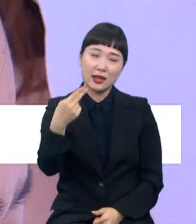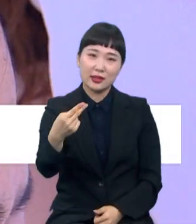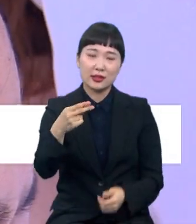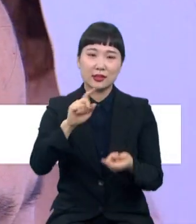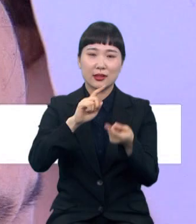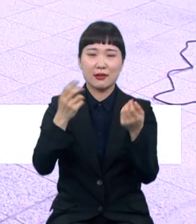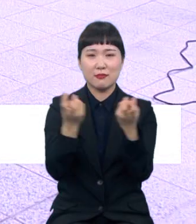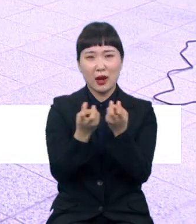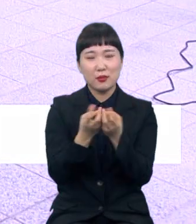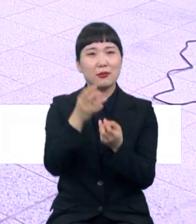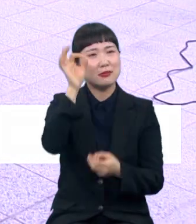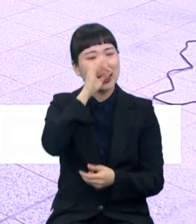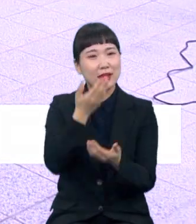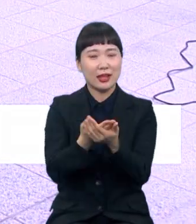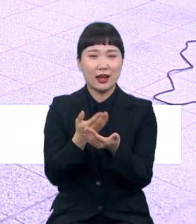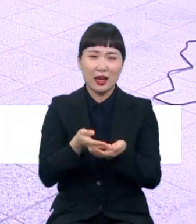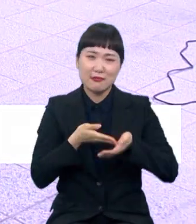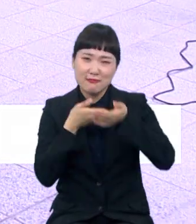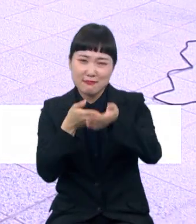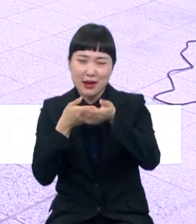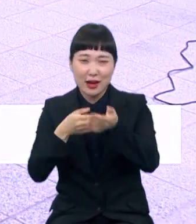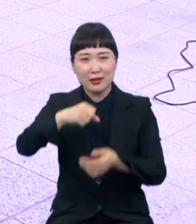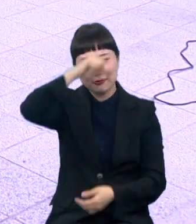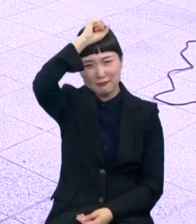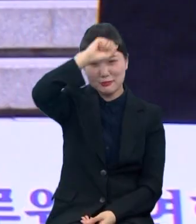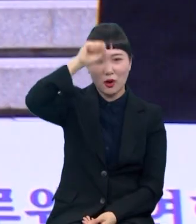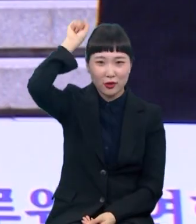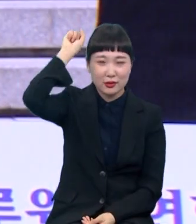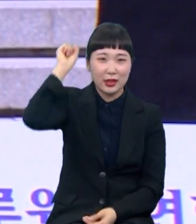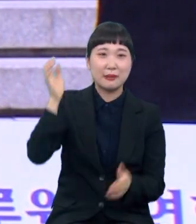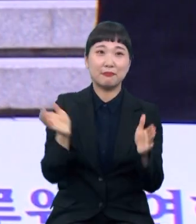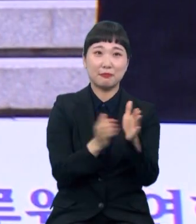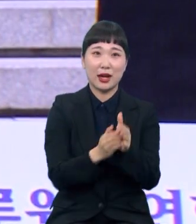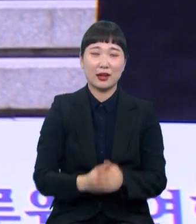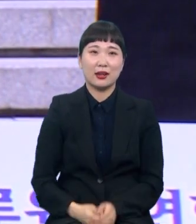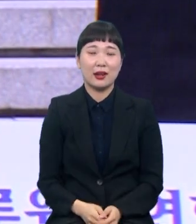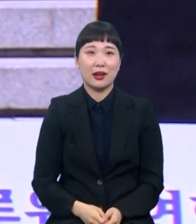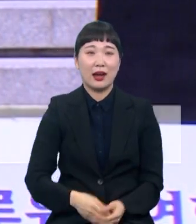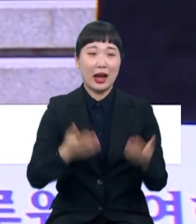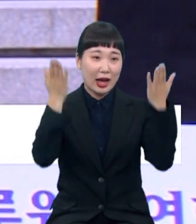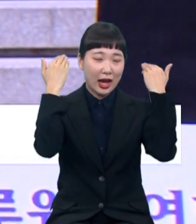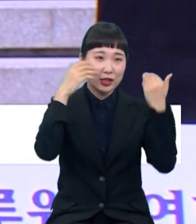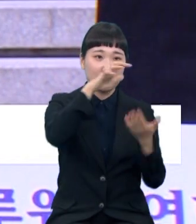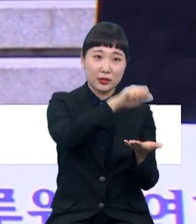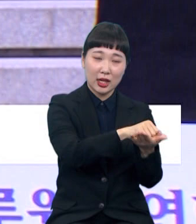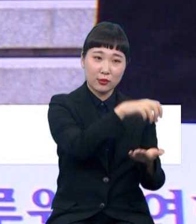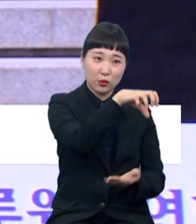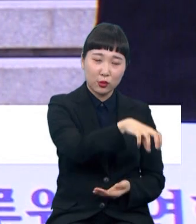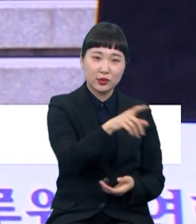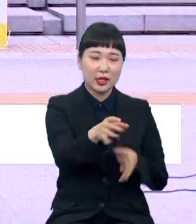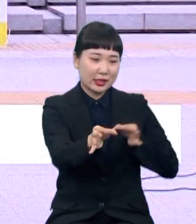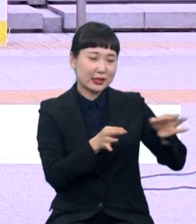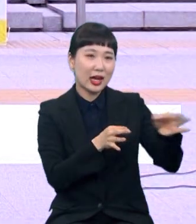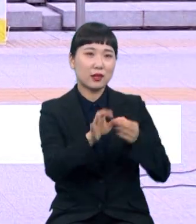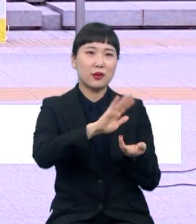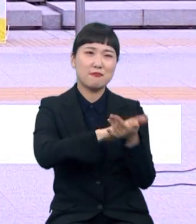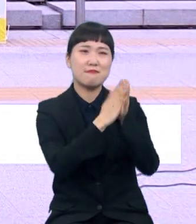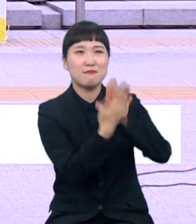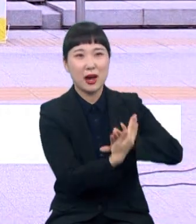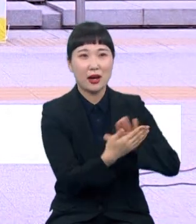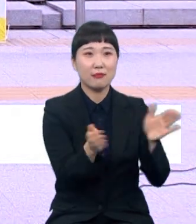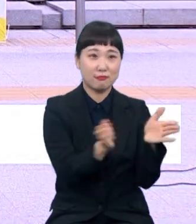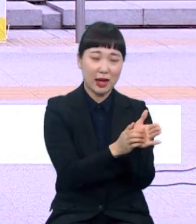촉구하며 삭발식까지 진행했습니다. 학교 용지를 상업용지로 바꾼 탓에 향후 과밀학급 문제가